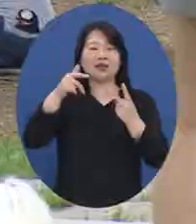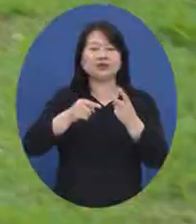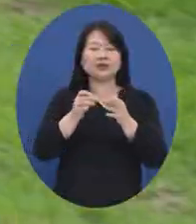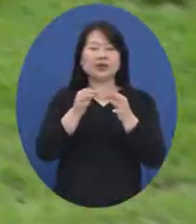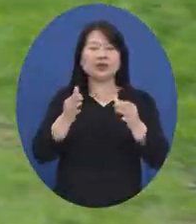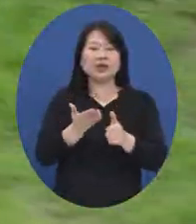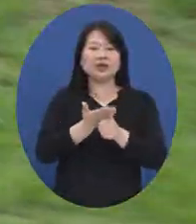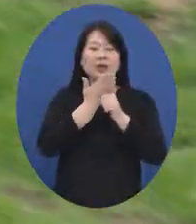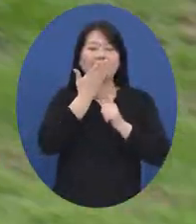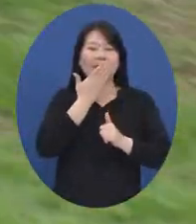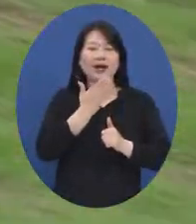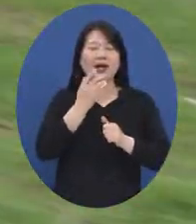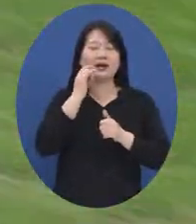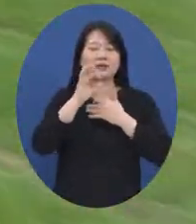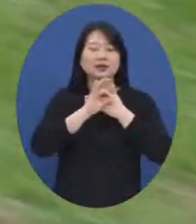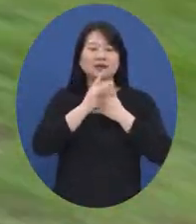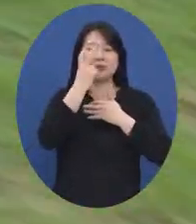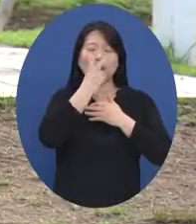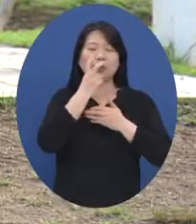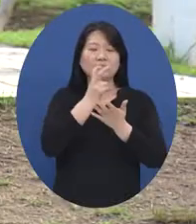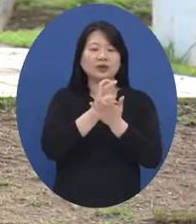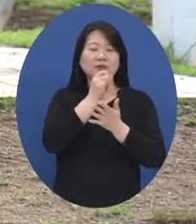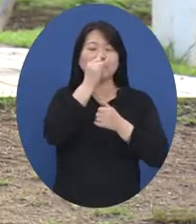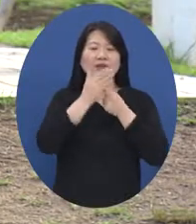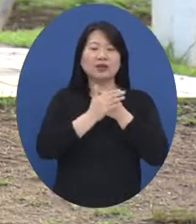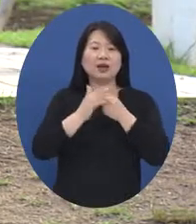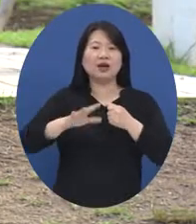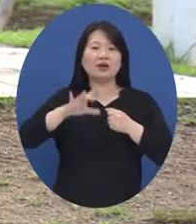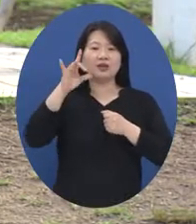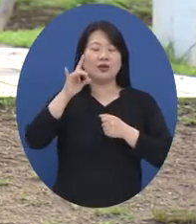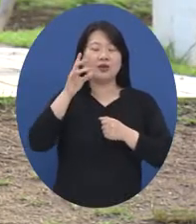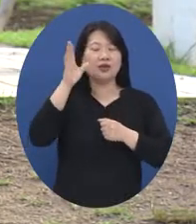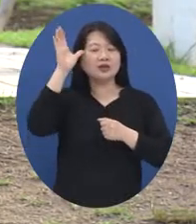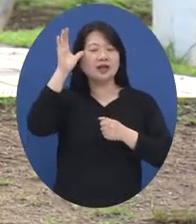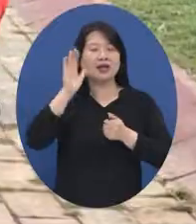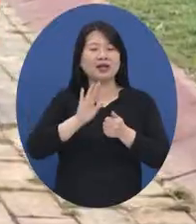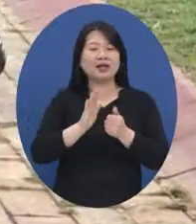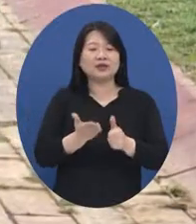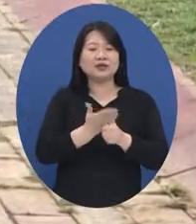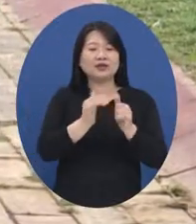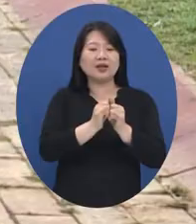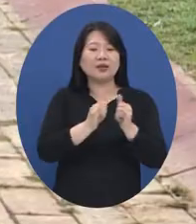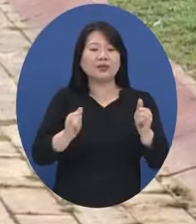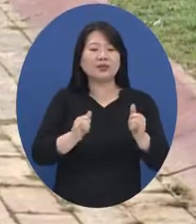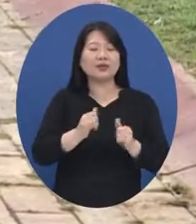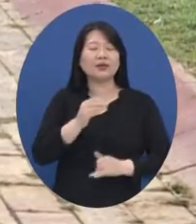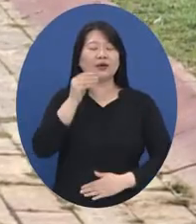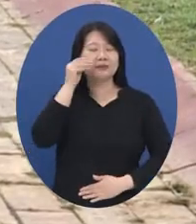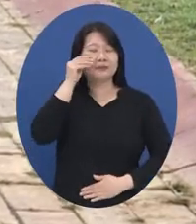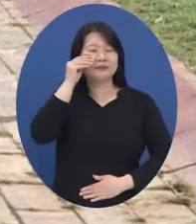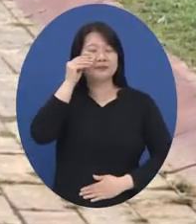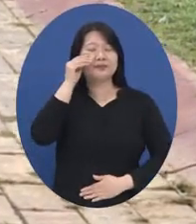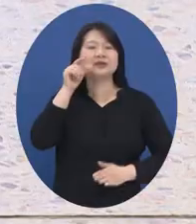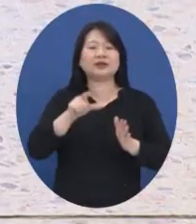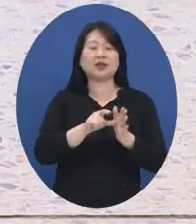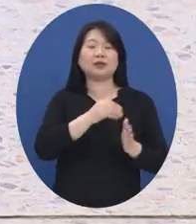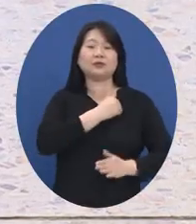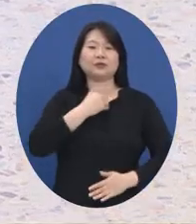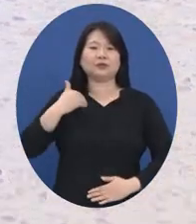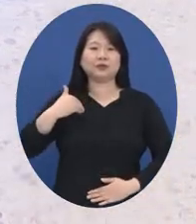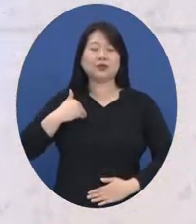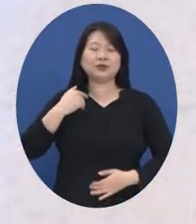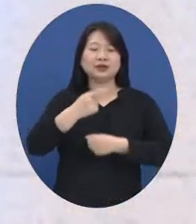2주간 키워볼 수 있는 임시 보호자도 있어 처음 반려동물을 키우는 사람도 숙녀의 시간을 가진 후 기를 수 있습니다